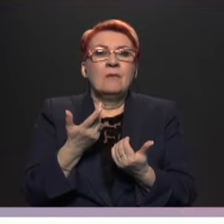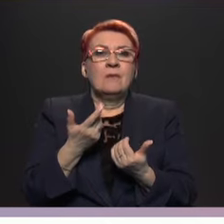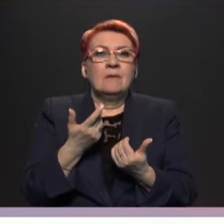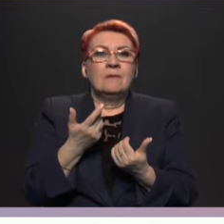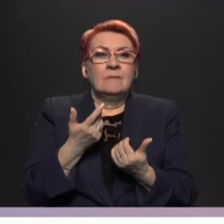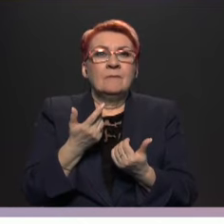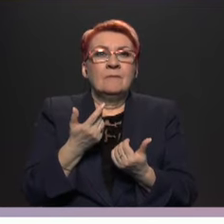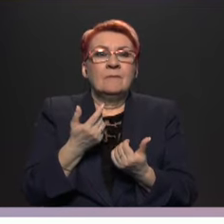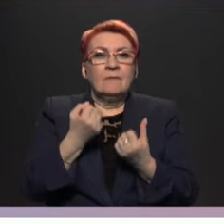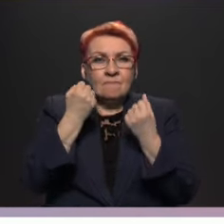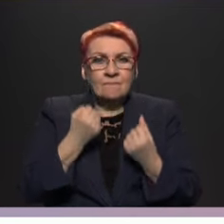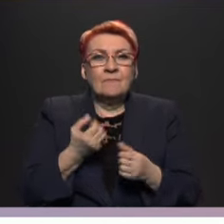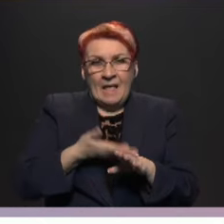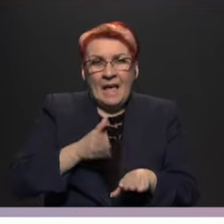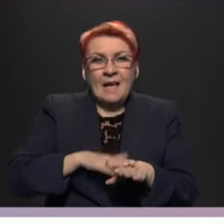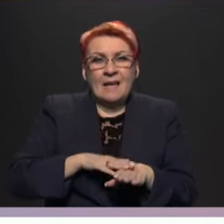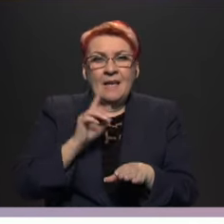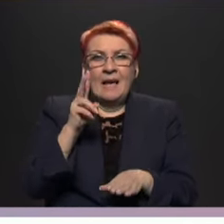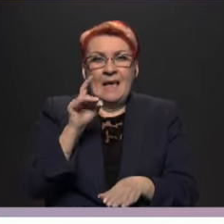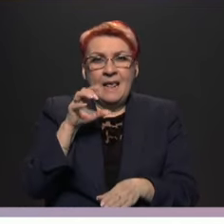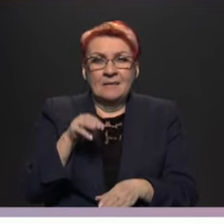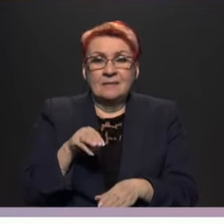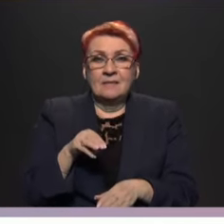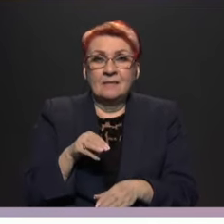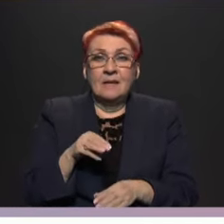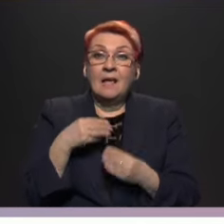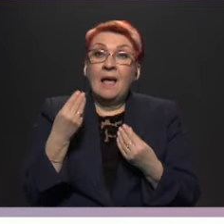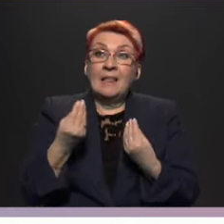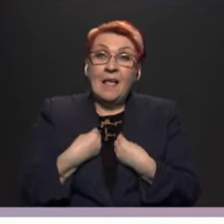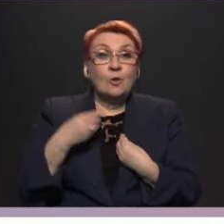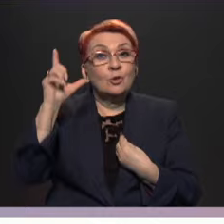по силам. И каждый, конечно же,